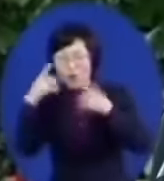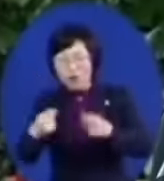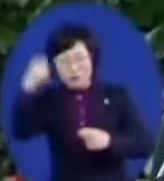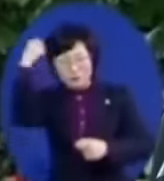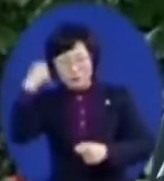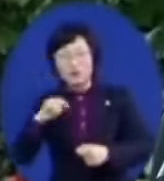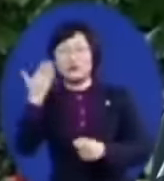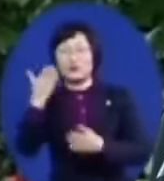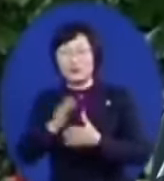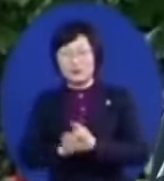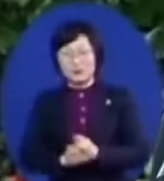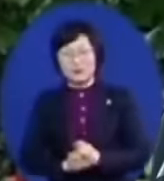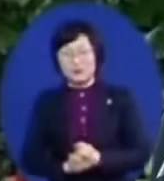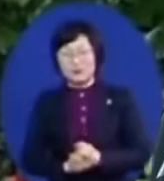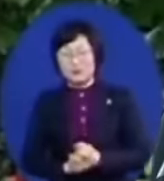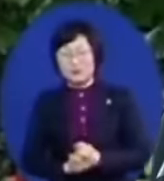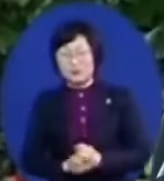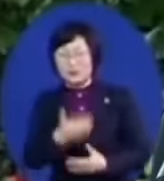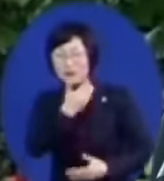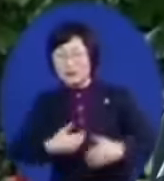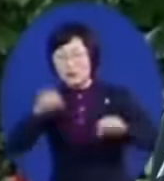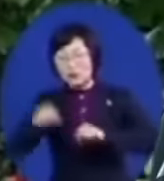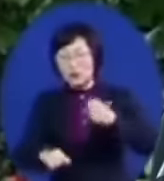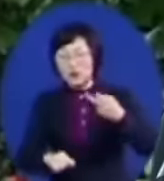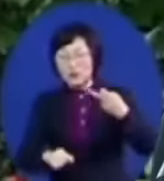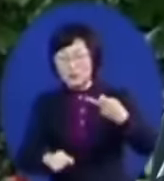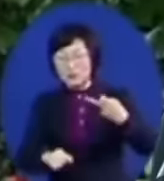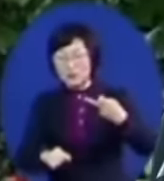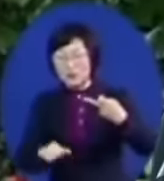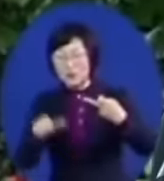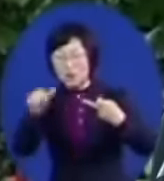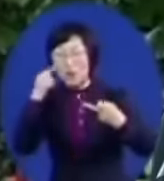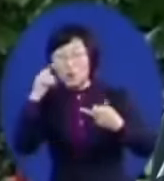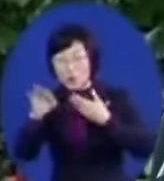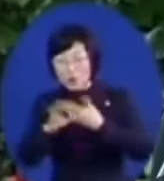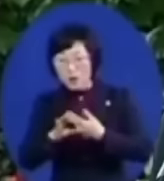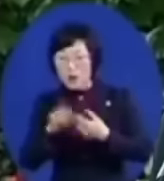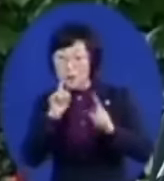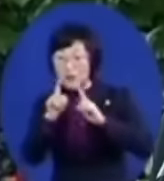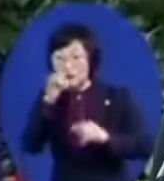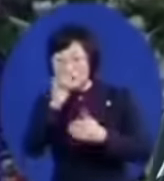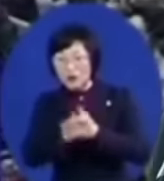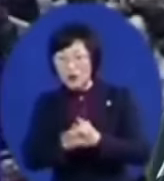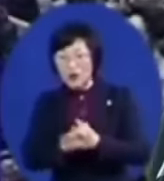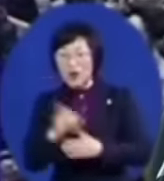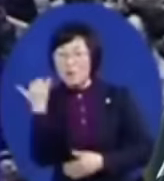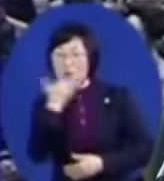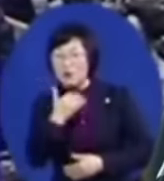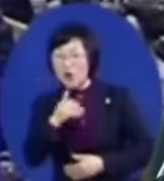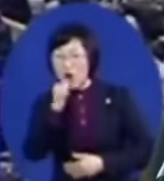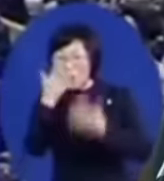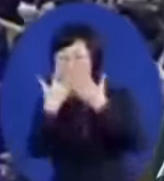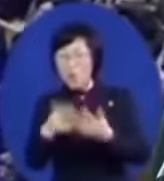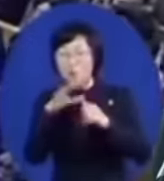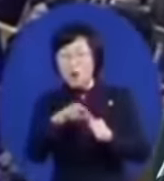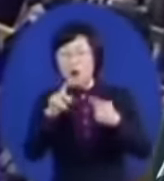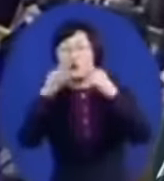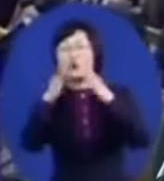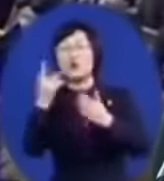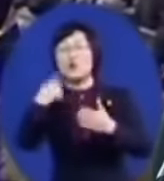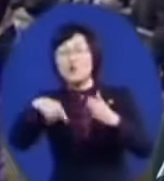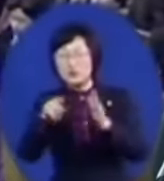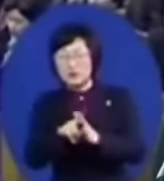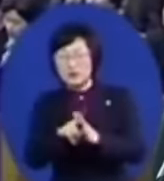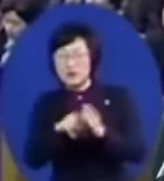것입니다. 사도행전 12장 5절로 11절에 그 말이 기록되어 있어요. 이에 베드로는 옥에 갇혀갖고 교회는 그를 위하여